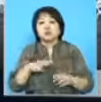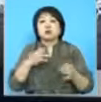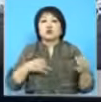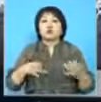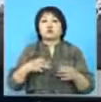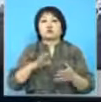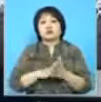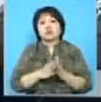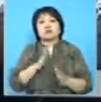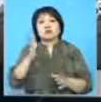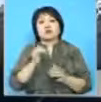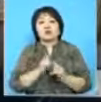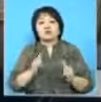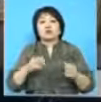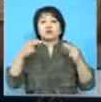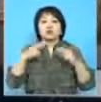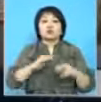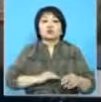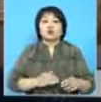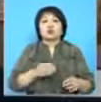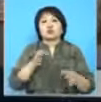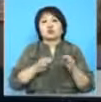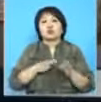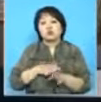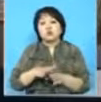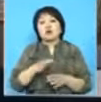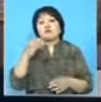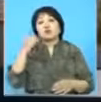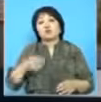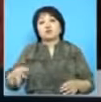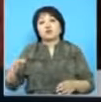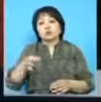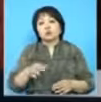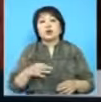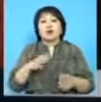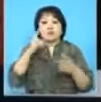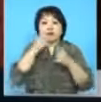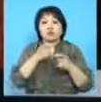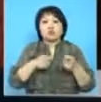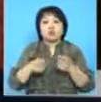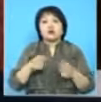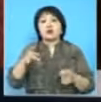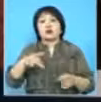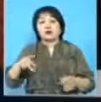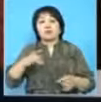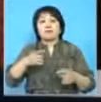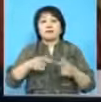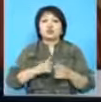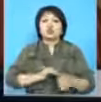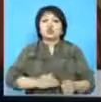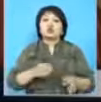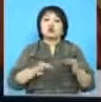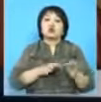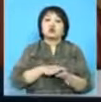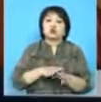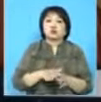обсуждены состояние и перспективы развития института частных судоисполнителей в Актюбинской области. По информации руководителя региональной палаты частных